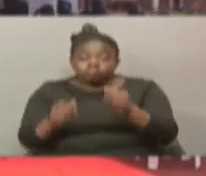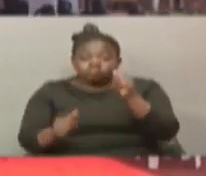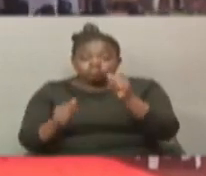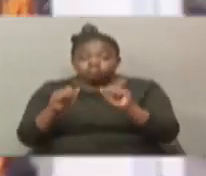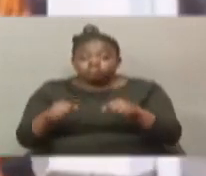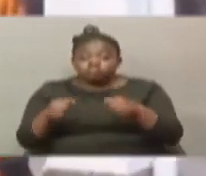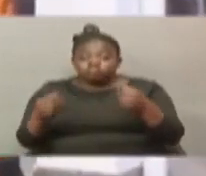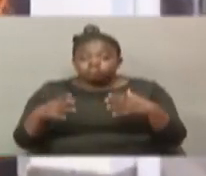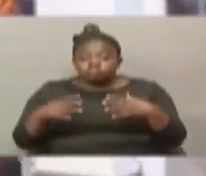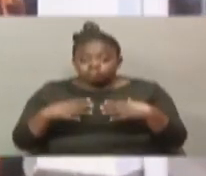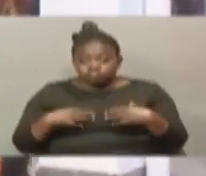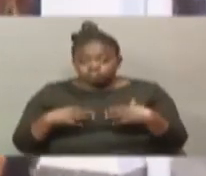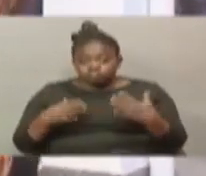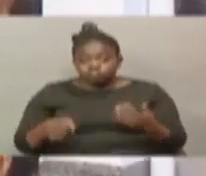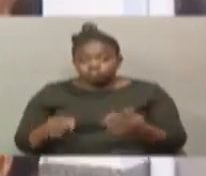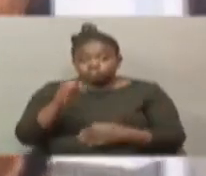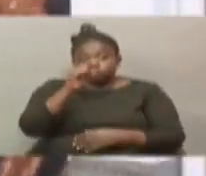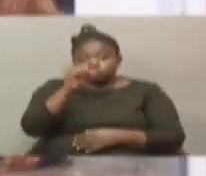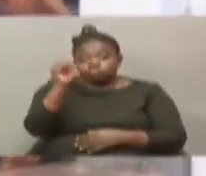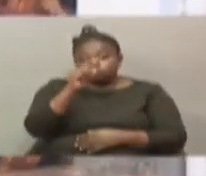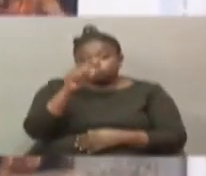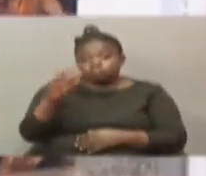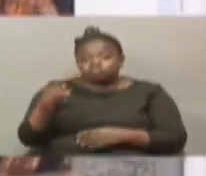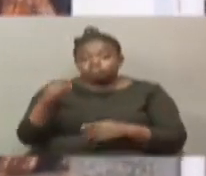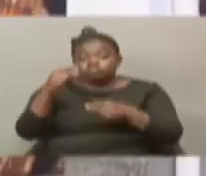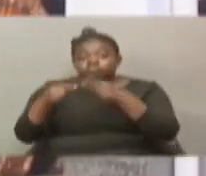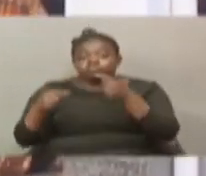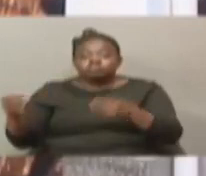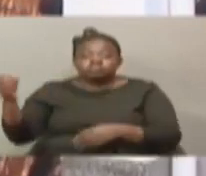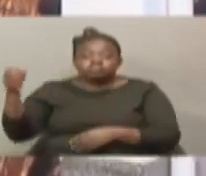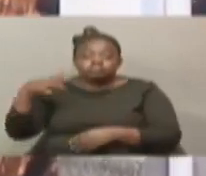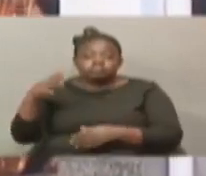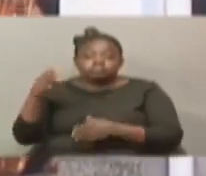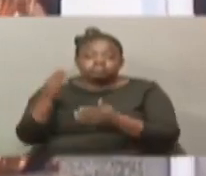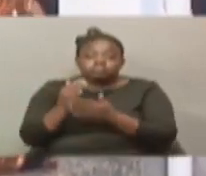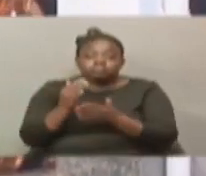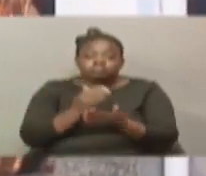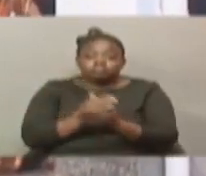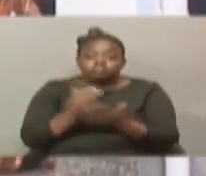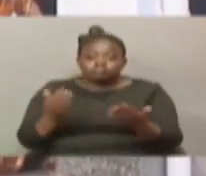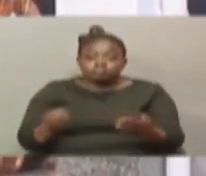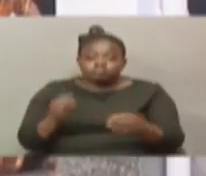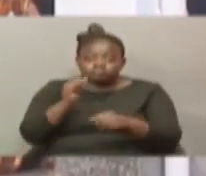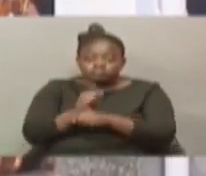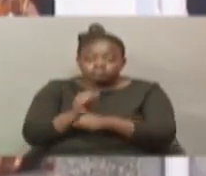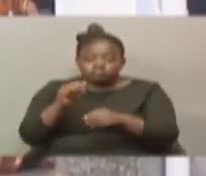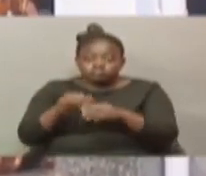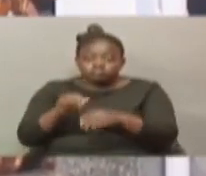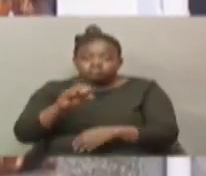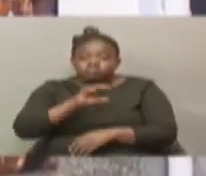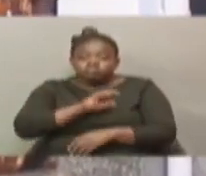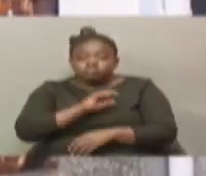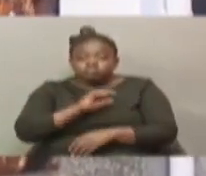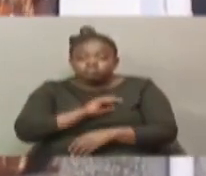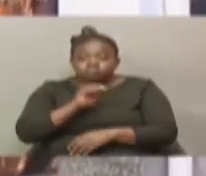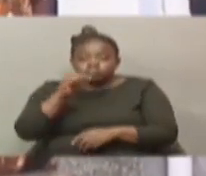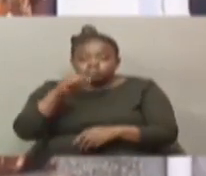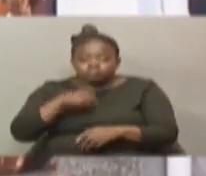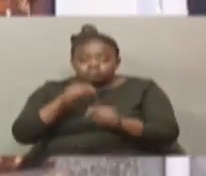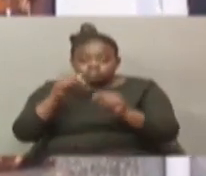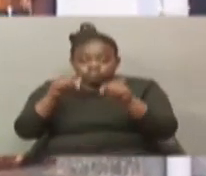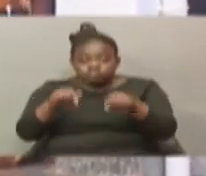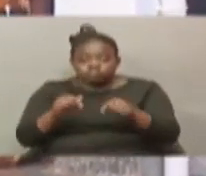kukkiriza. Isaac is going to continue lighting because Isaac has been working in Canada and I've been